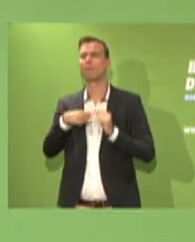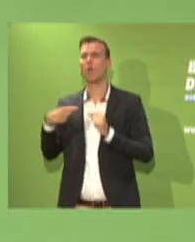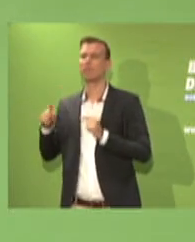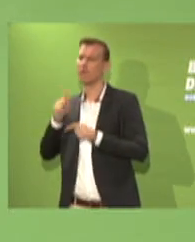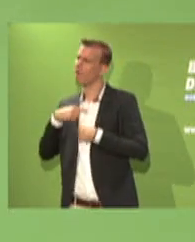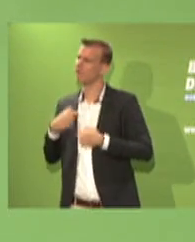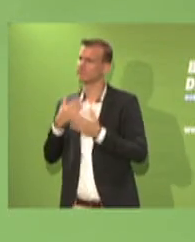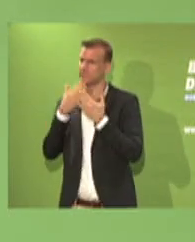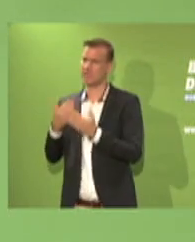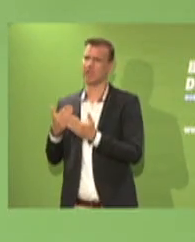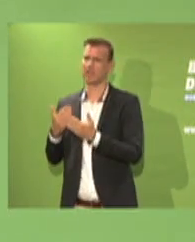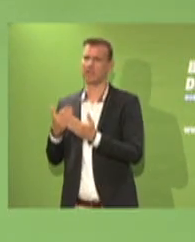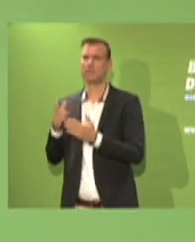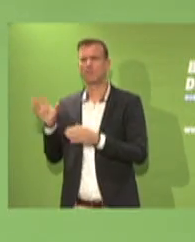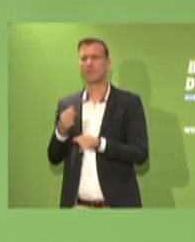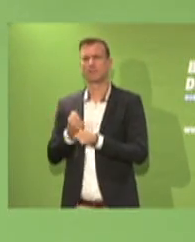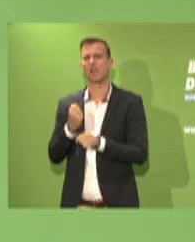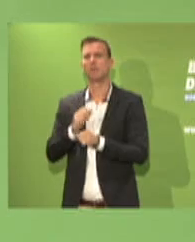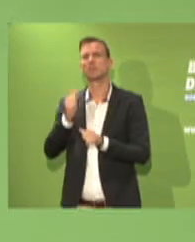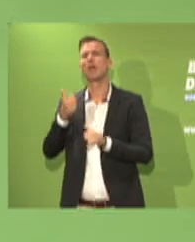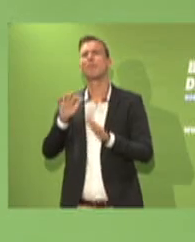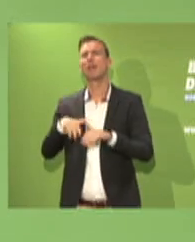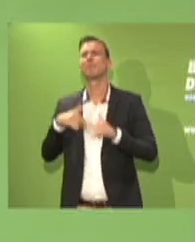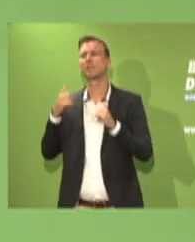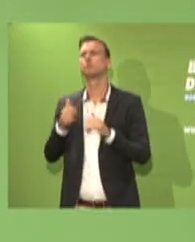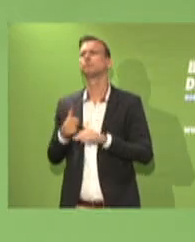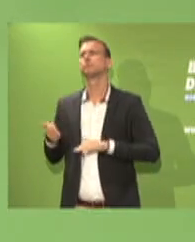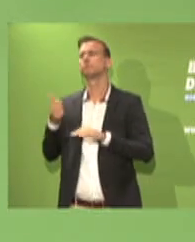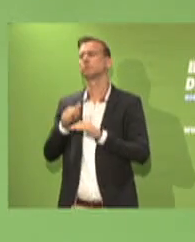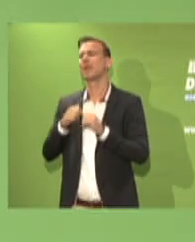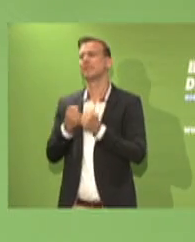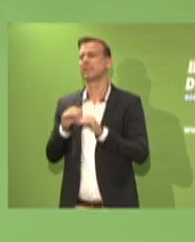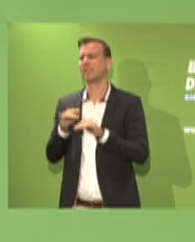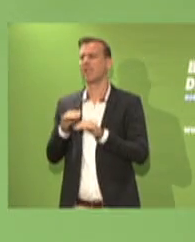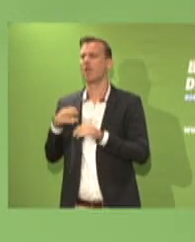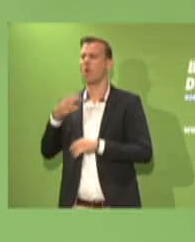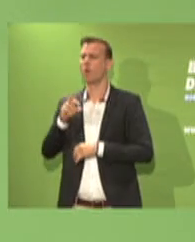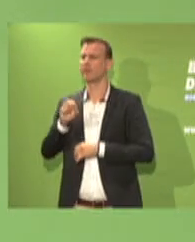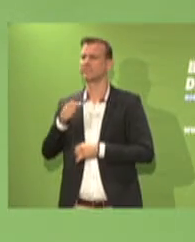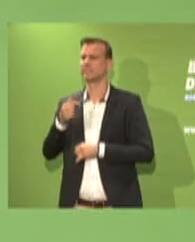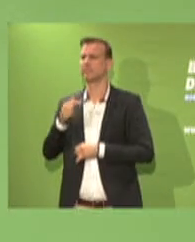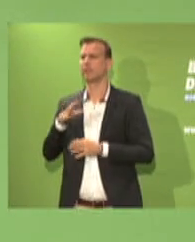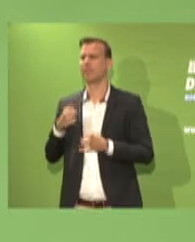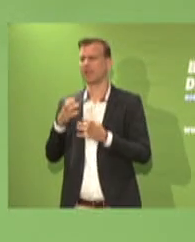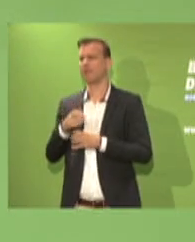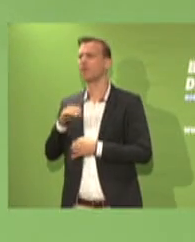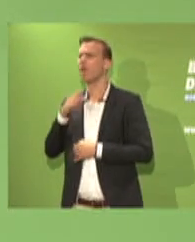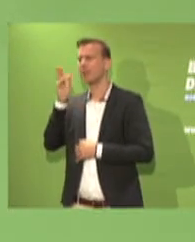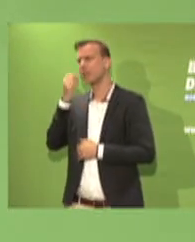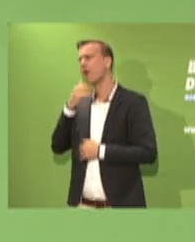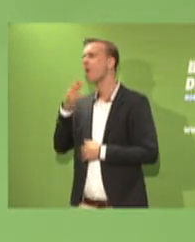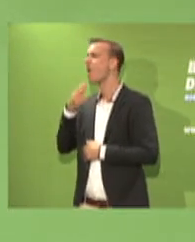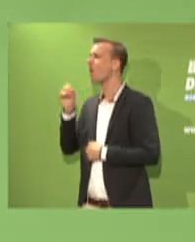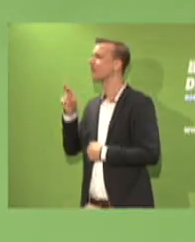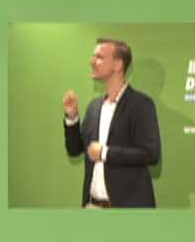diesem Antrag mitgewirkt haben, ganz besonders unserem parlamentarischen Staatssekretär Horst Becker für die ländlichen Räume. Ja, lieber Horst, vielen, vielen Dank